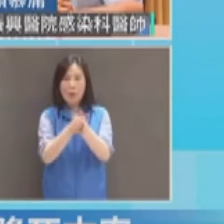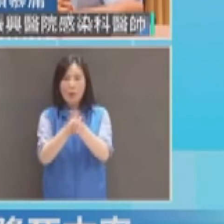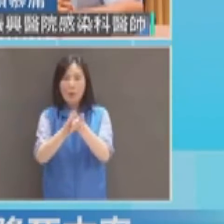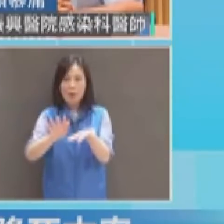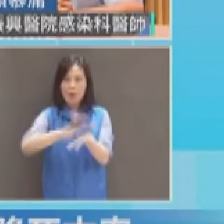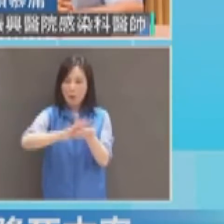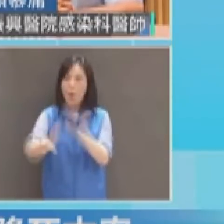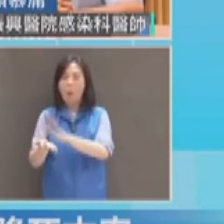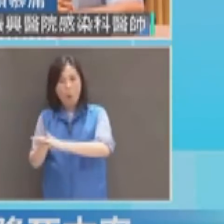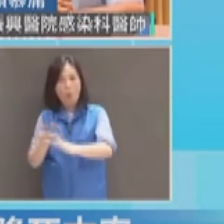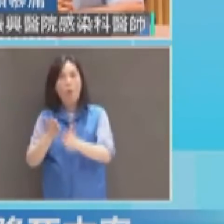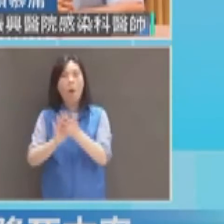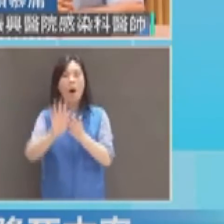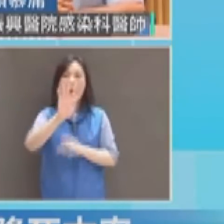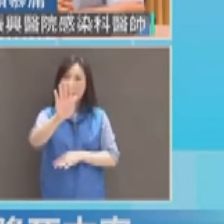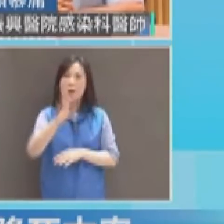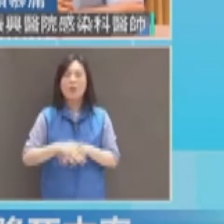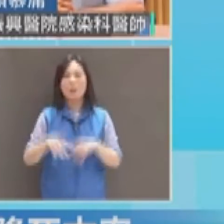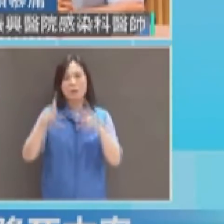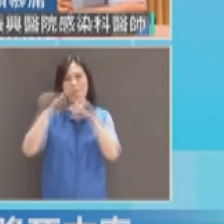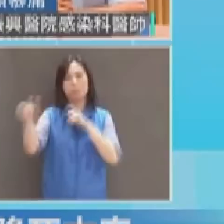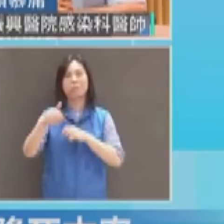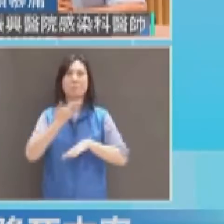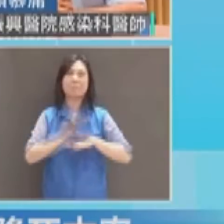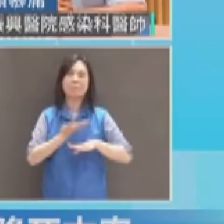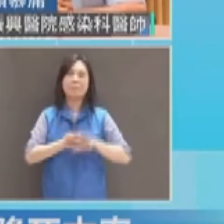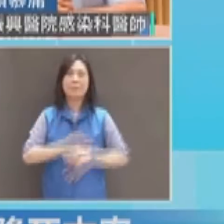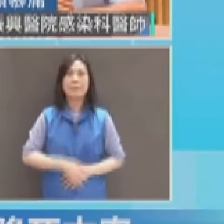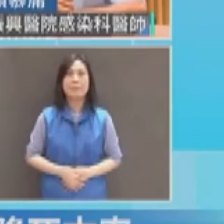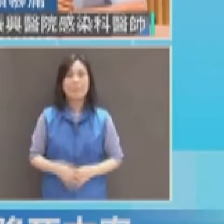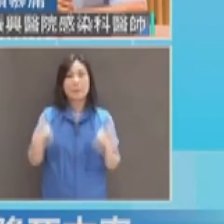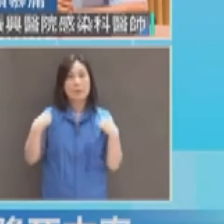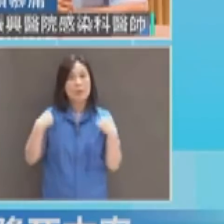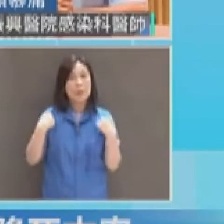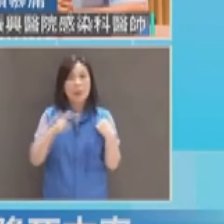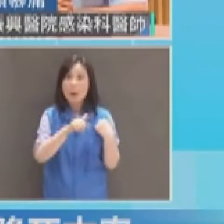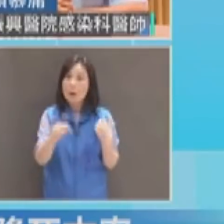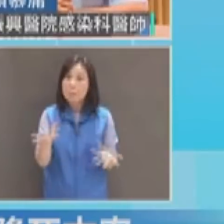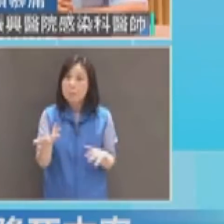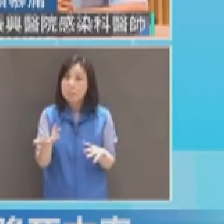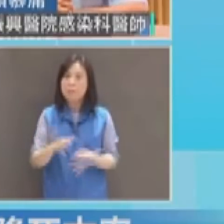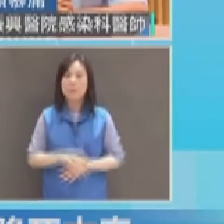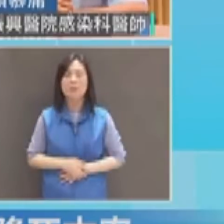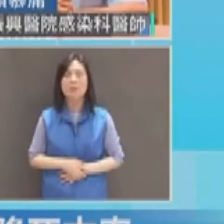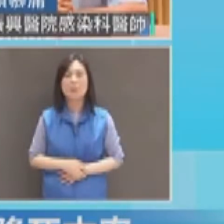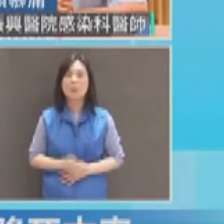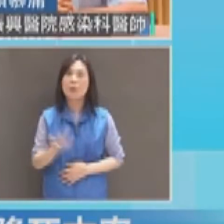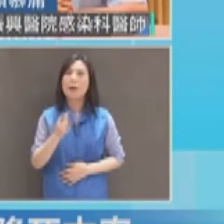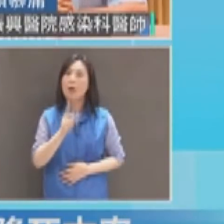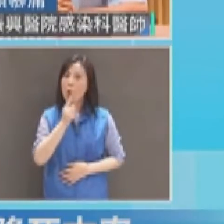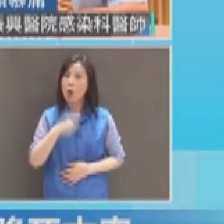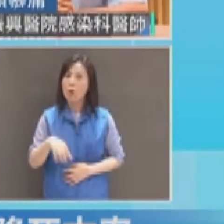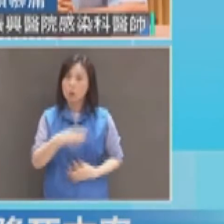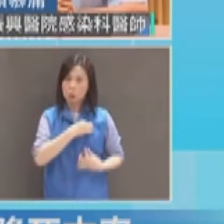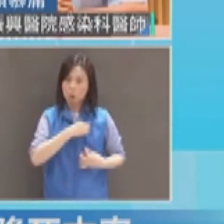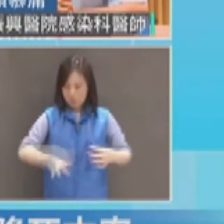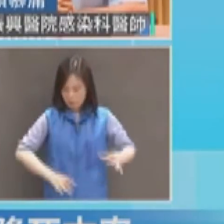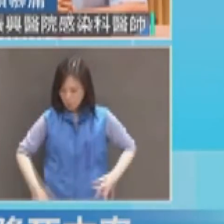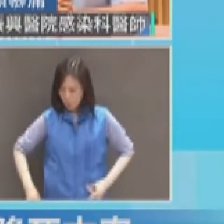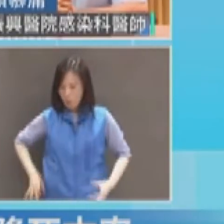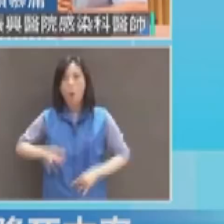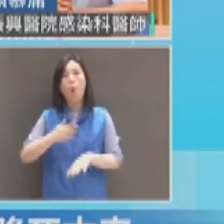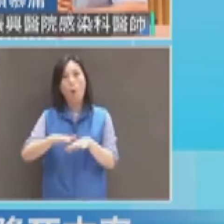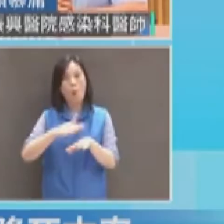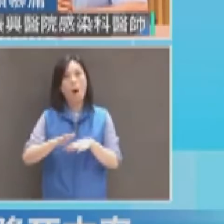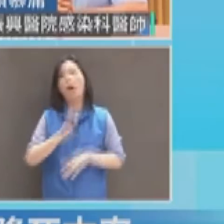清洁区以后，那你就可以安全回家。但你的衣物呢，哦，衣物当然是很重要的一个重点，刚刚讲衣物也会污染到，哦，下一